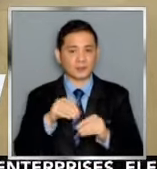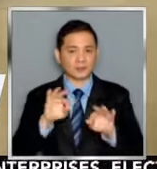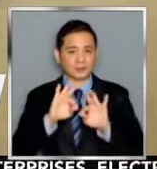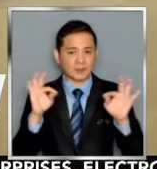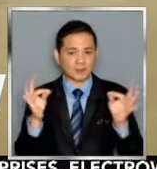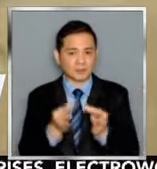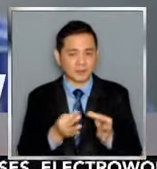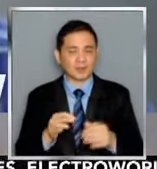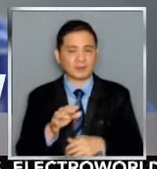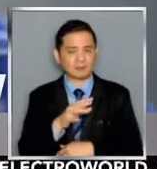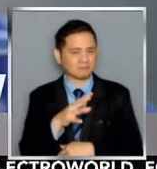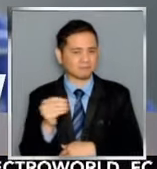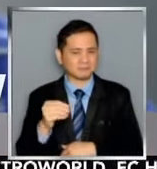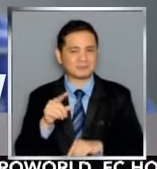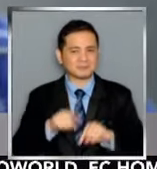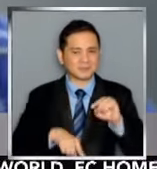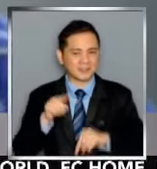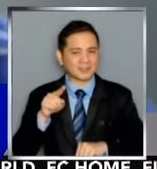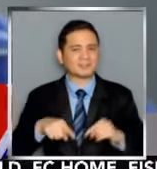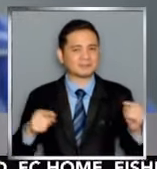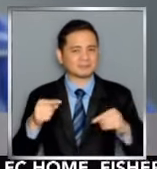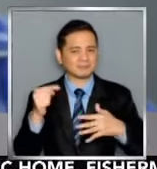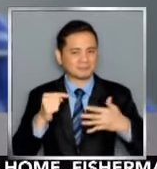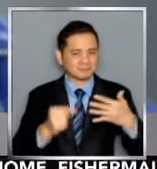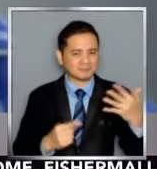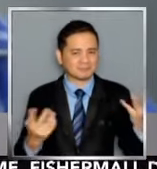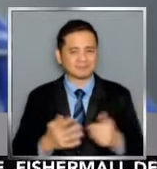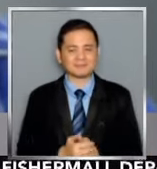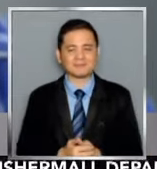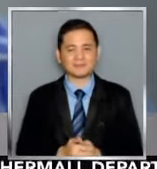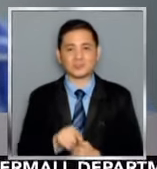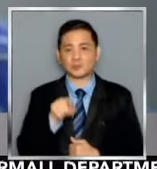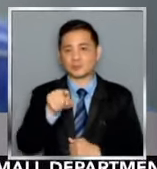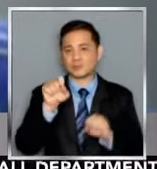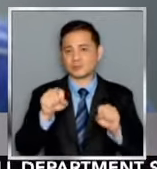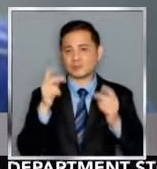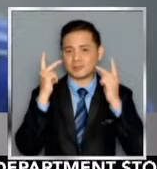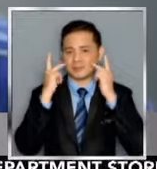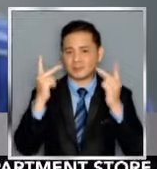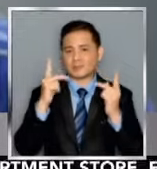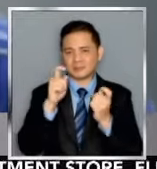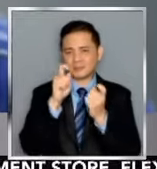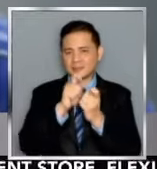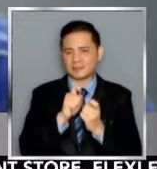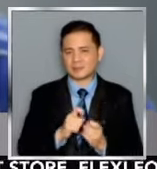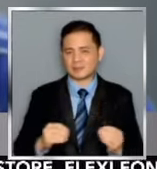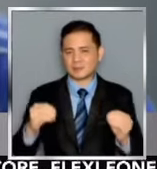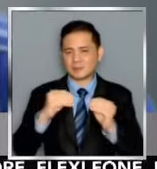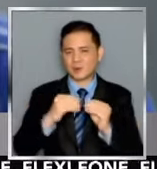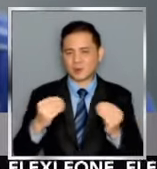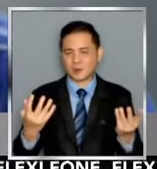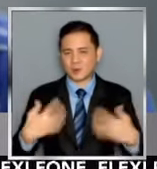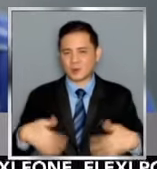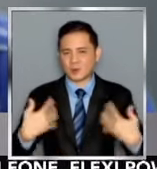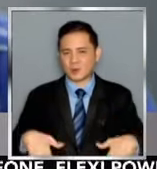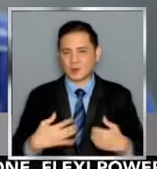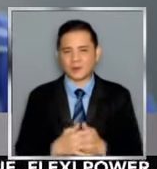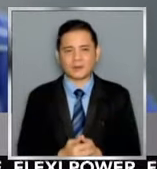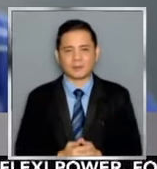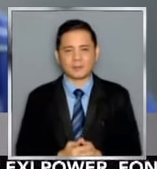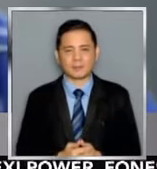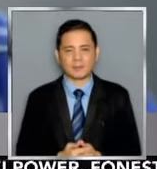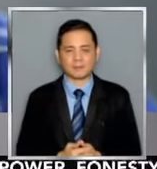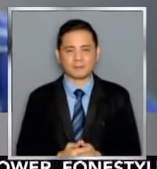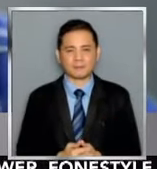mahal sa buhay. Marami kayong makikitang details doon sa surroundings. It provides a sense of